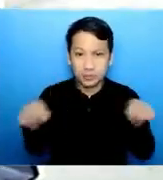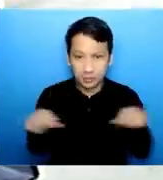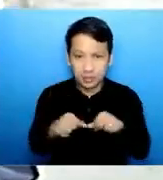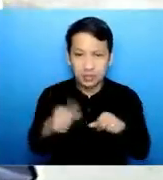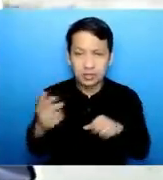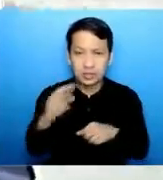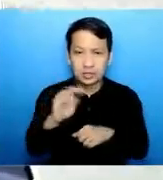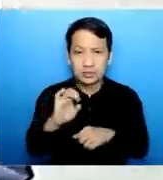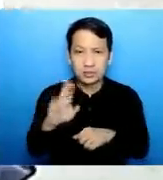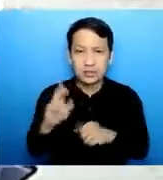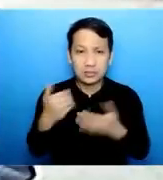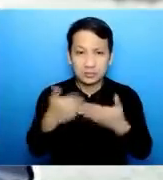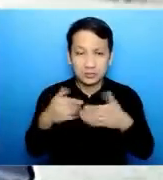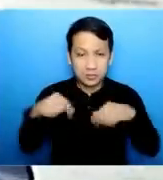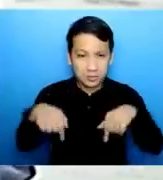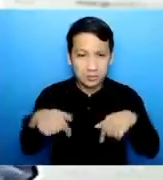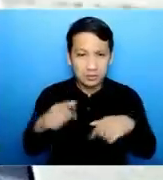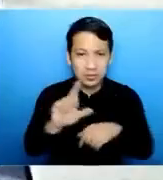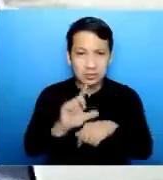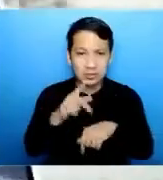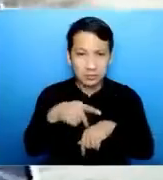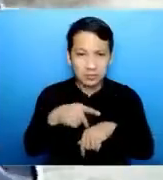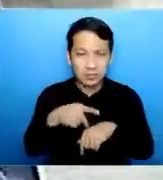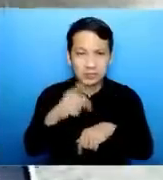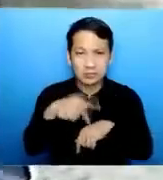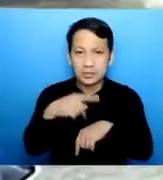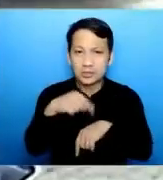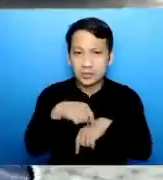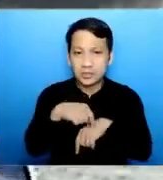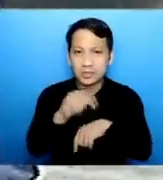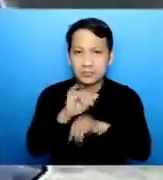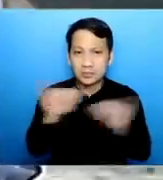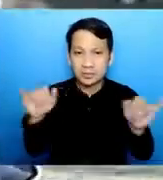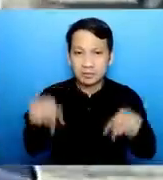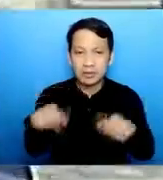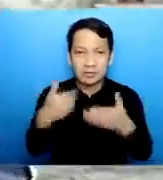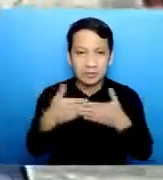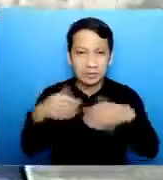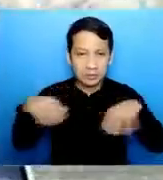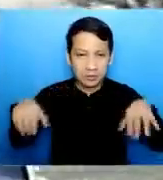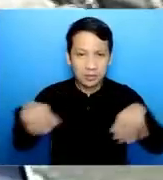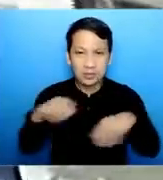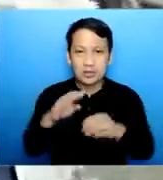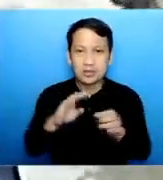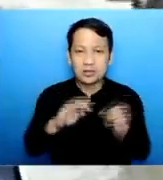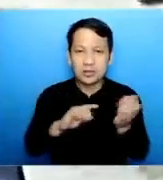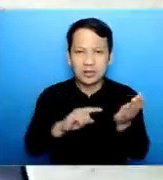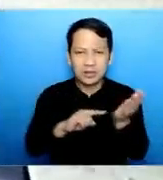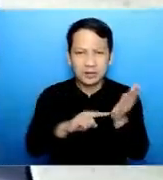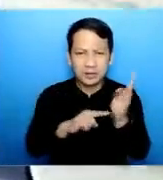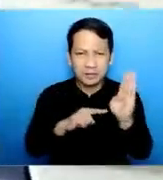Manila, partikular na yung Las Piñas, Parañaque, pati na rin yung kalapit na Bacoor sa Cavite.